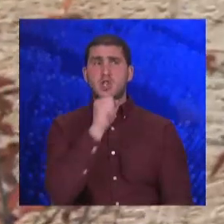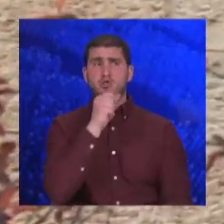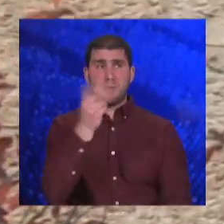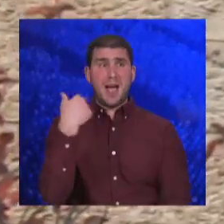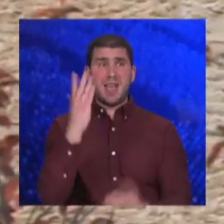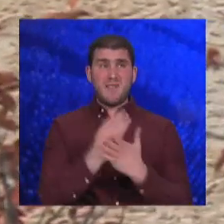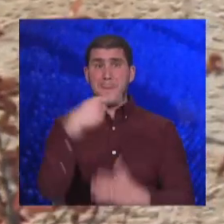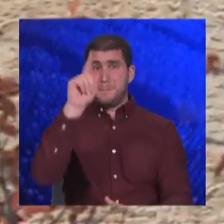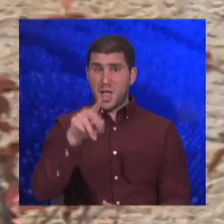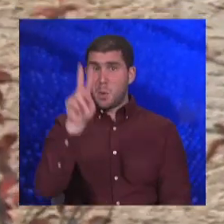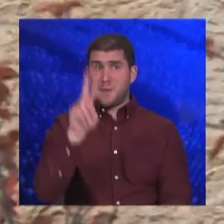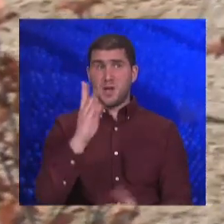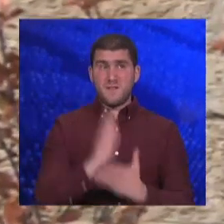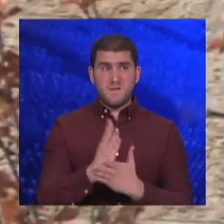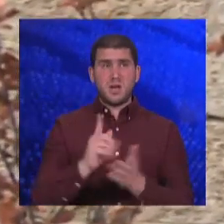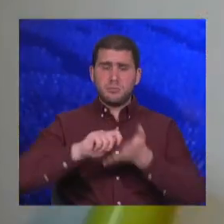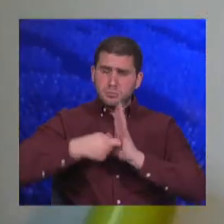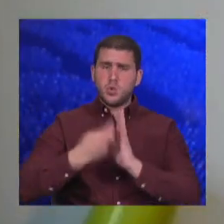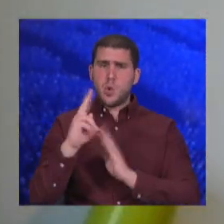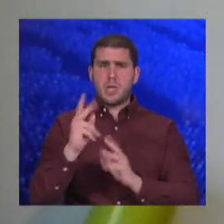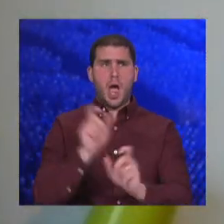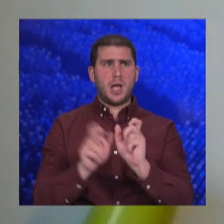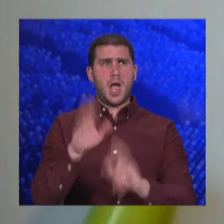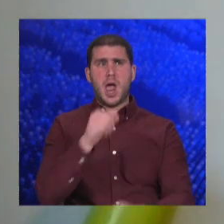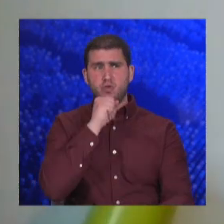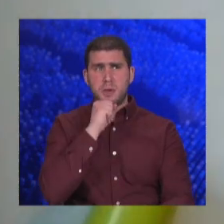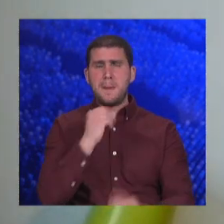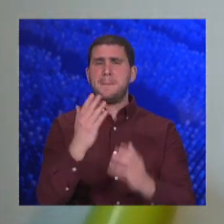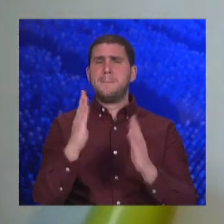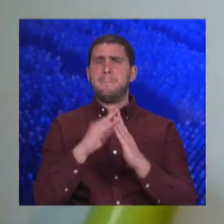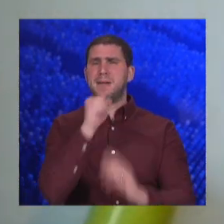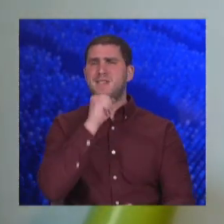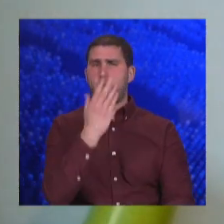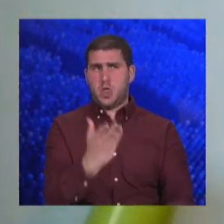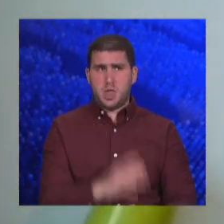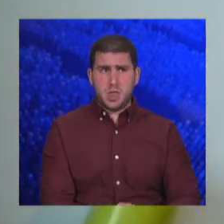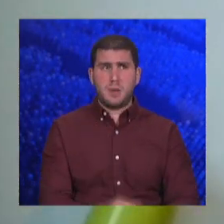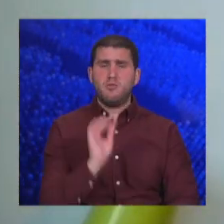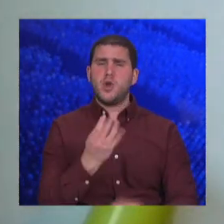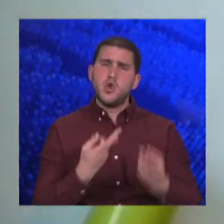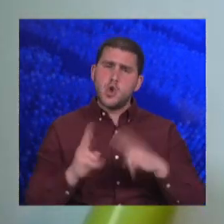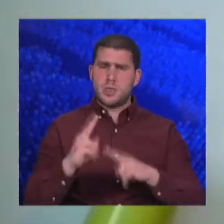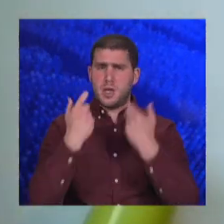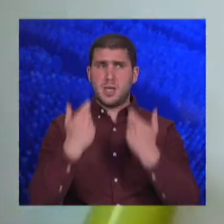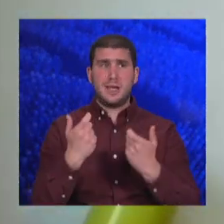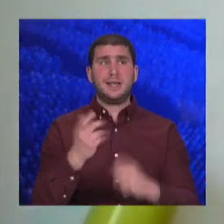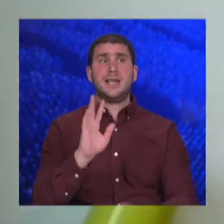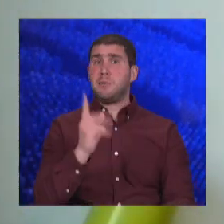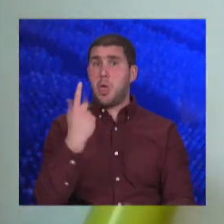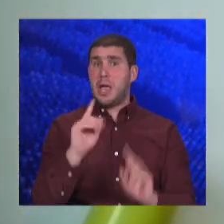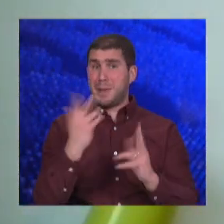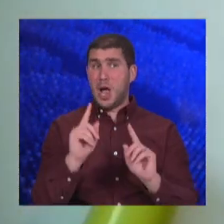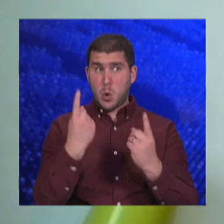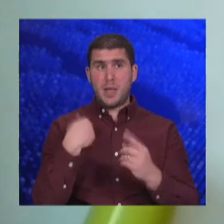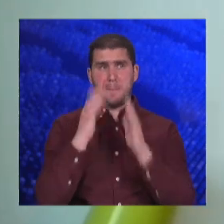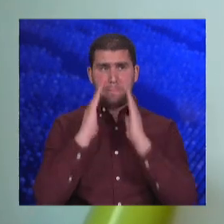כבר בפברואר, להדק את ההגנה על הקשישים, על בתי האבות, ולהעלות את הרף. אם זה היה נעשה, אני מאמין